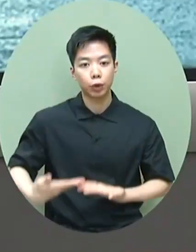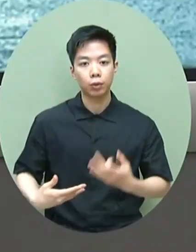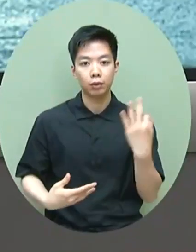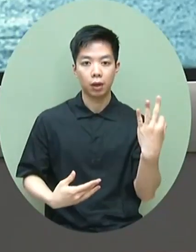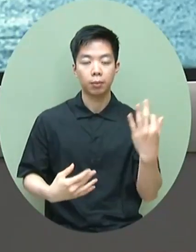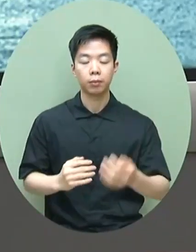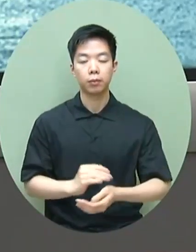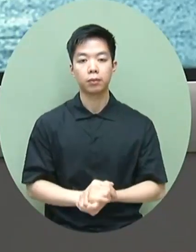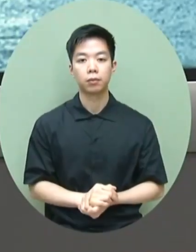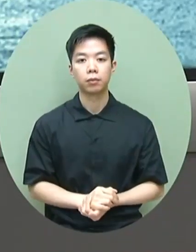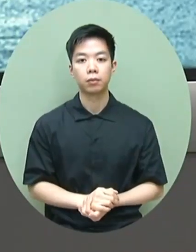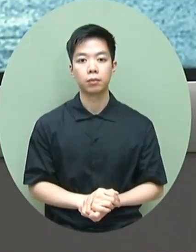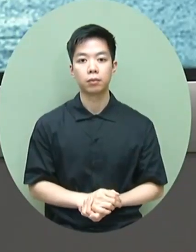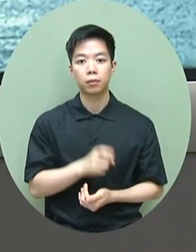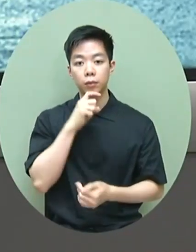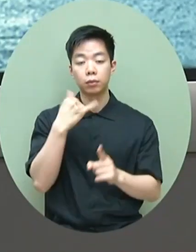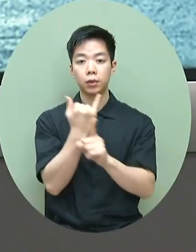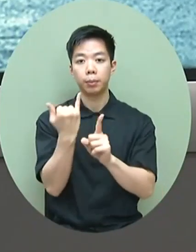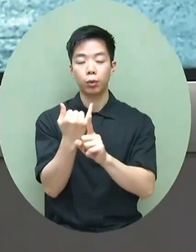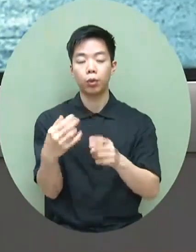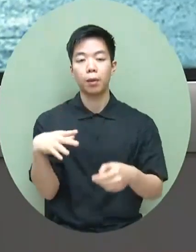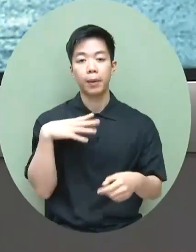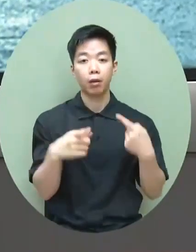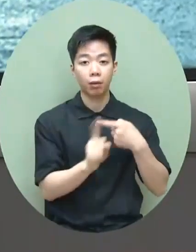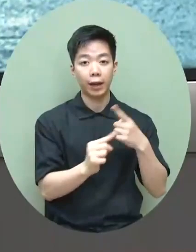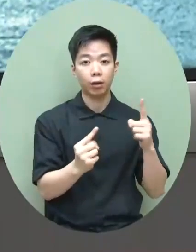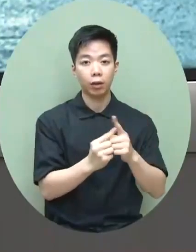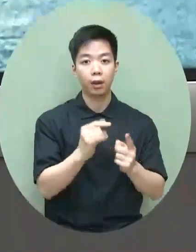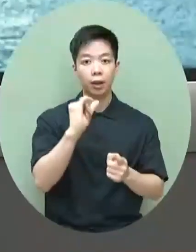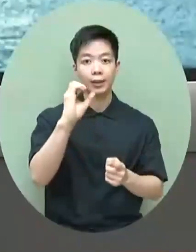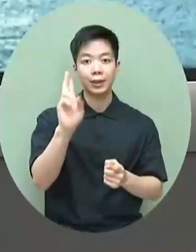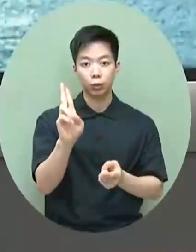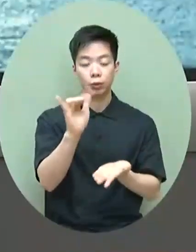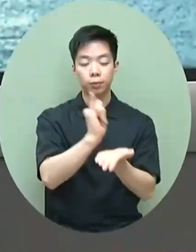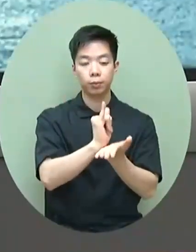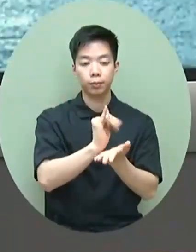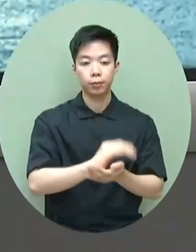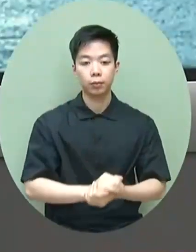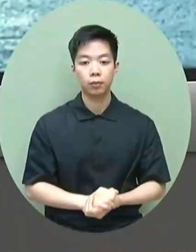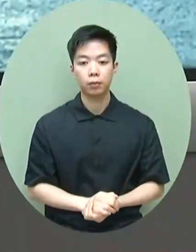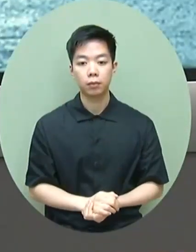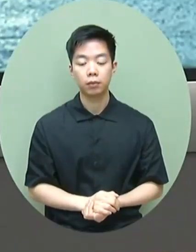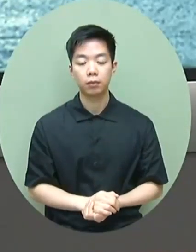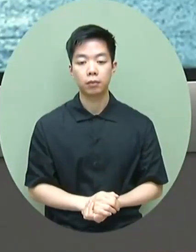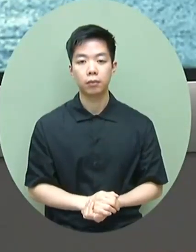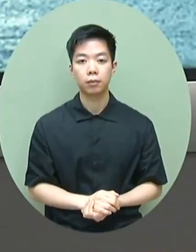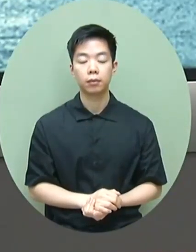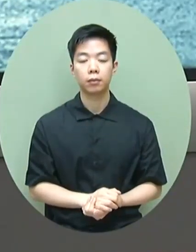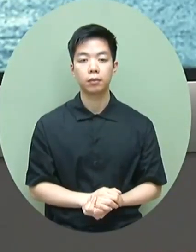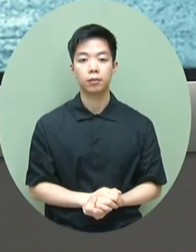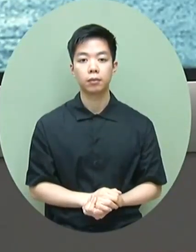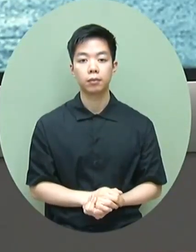16名的危殆病人就在深切治療部留醫的。另外亦都呈報了11宗離世的個